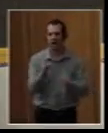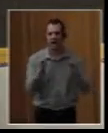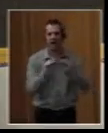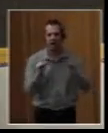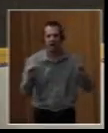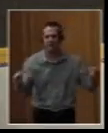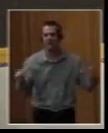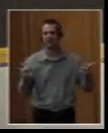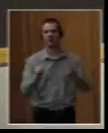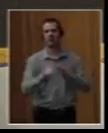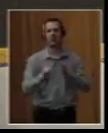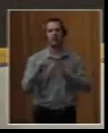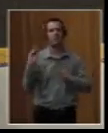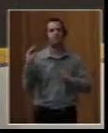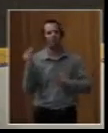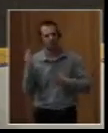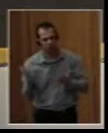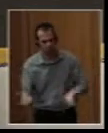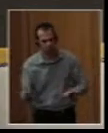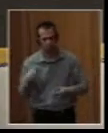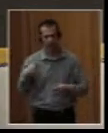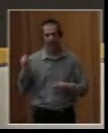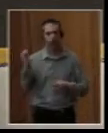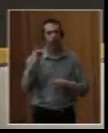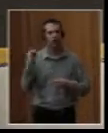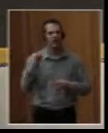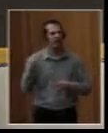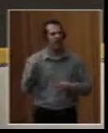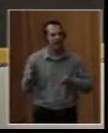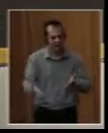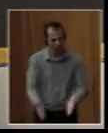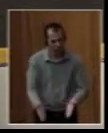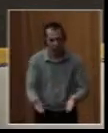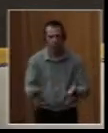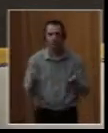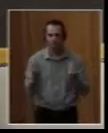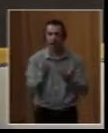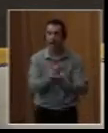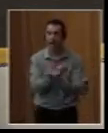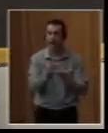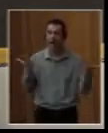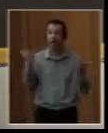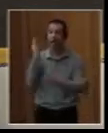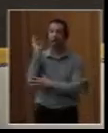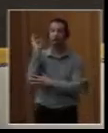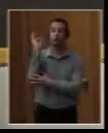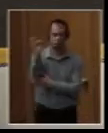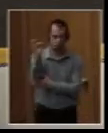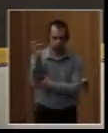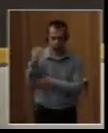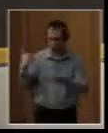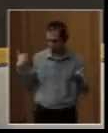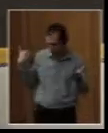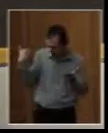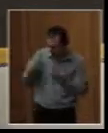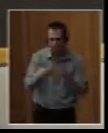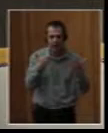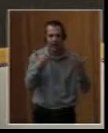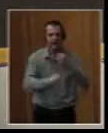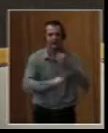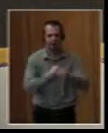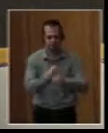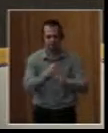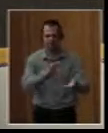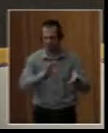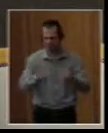Ίδρυμα Ευγενίδου έχουμε ένα πολύ φιλόδοξο στόχο, και αυτό είναι μια προσπάθεια που έχουμε ξεκινήσει τα τελευταία 6 χρόνια,